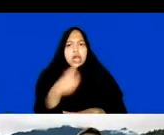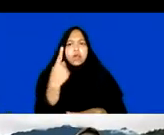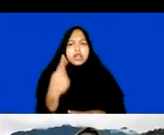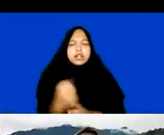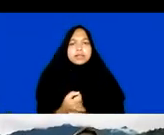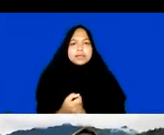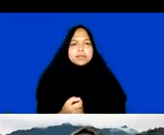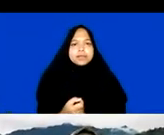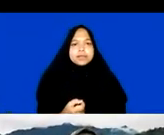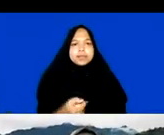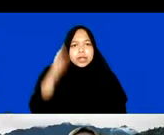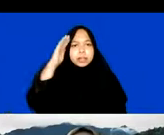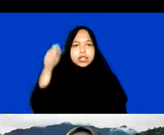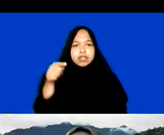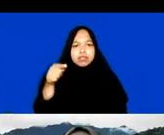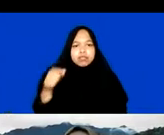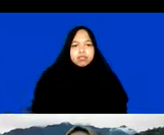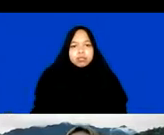Mas Kira ini awalnya proses